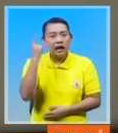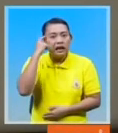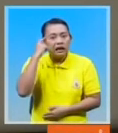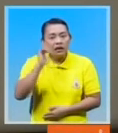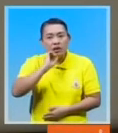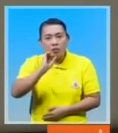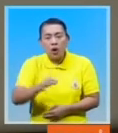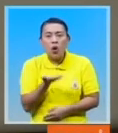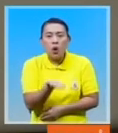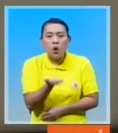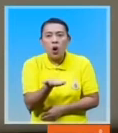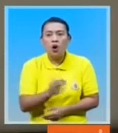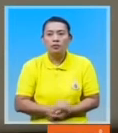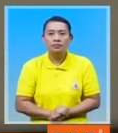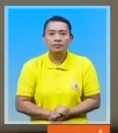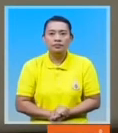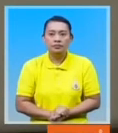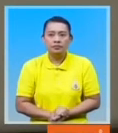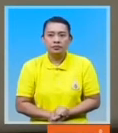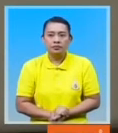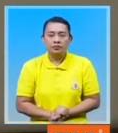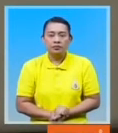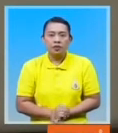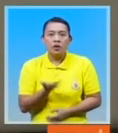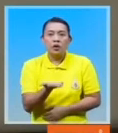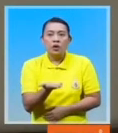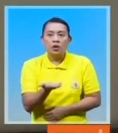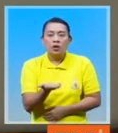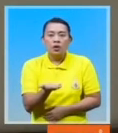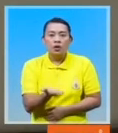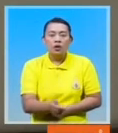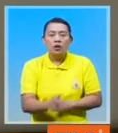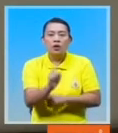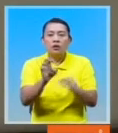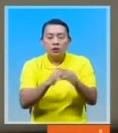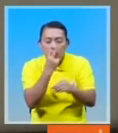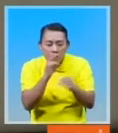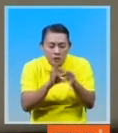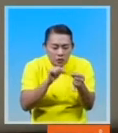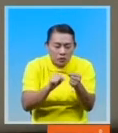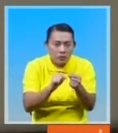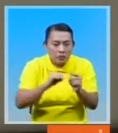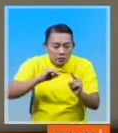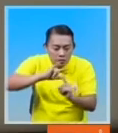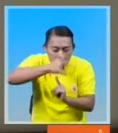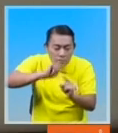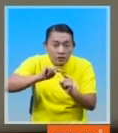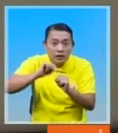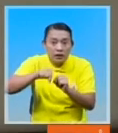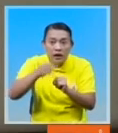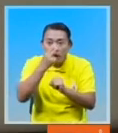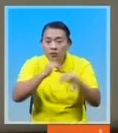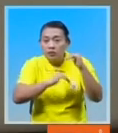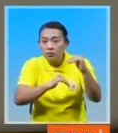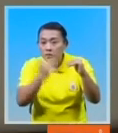วิงวอนพี่ๆนะครับว่าเวลารบกวนใส่แท็กเตอร์พวกนี้ลงไปในการคำนวณมูลค่าคลื่นด้วยบริบทของเวลาที่ต่าง